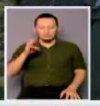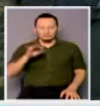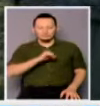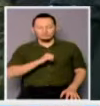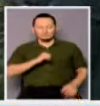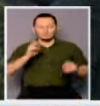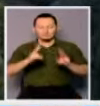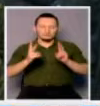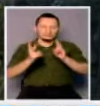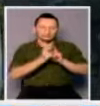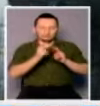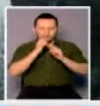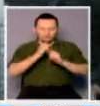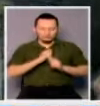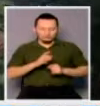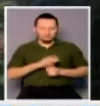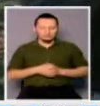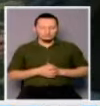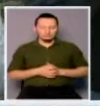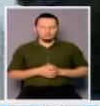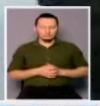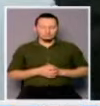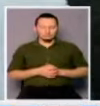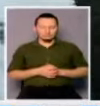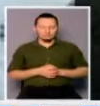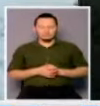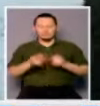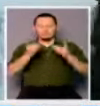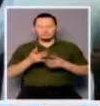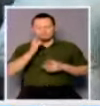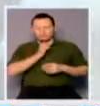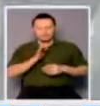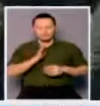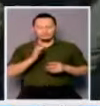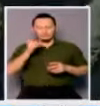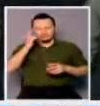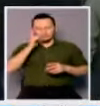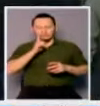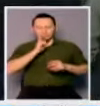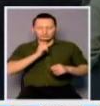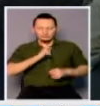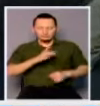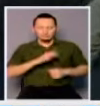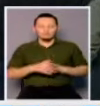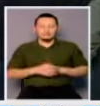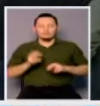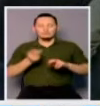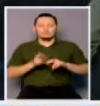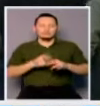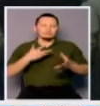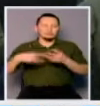келтіріп, онда Алласыз болмайды ғой. Соны сыйлатып тұрған. Жамағатқа,